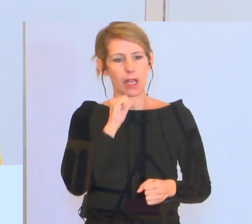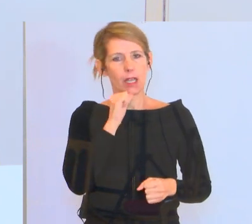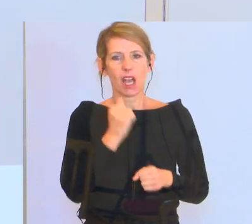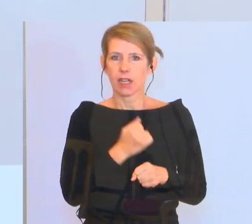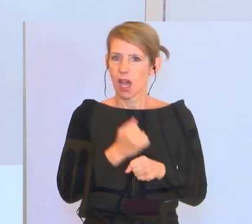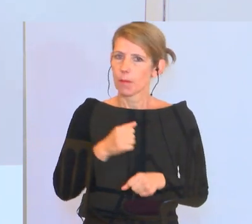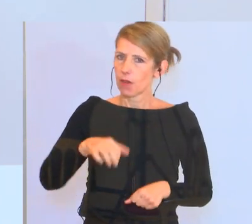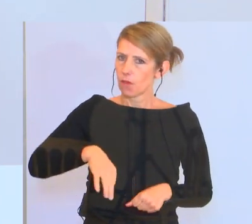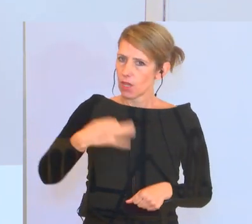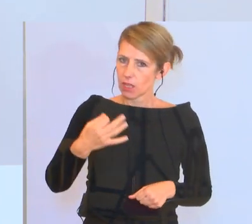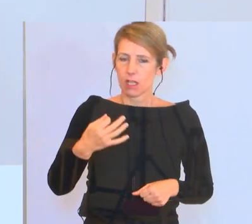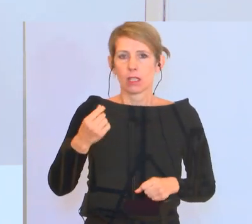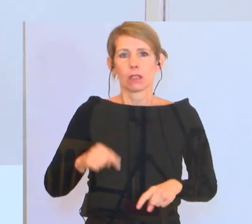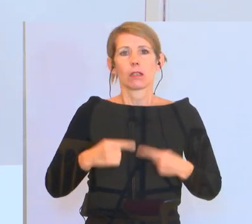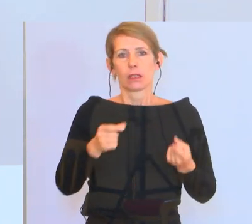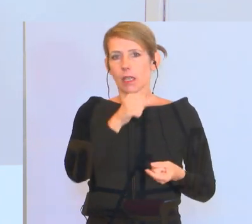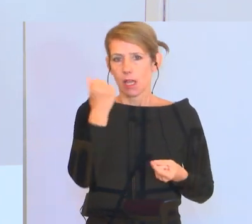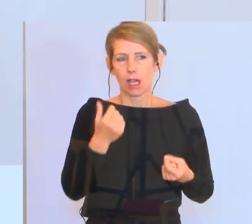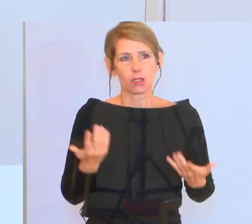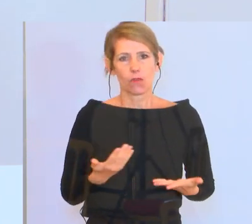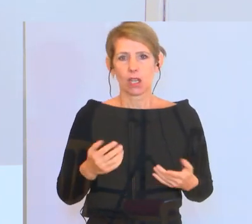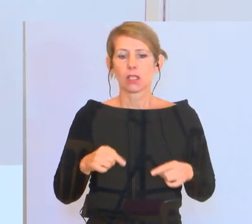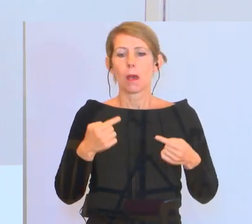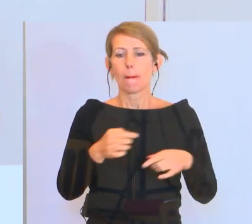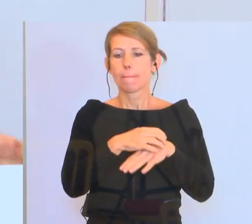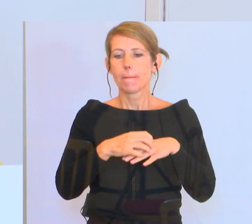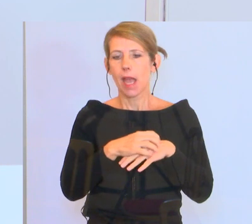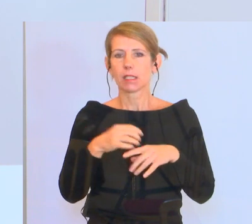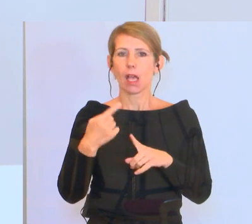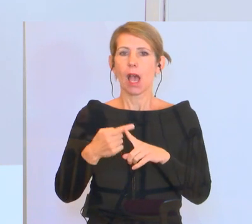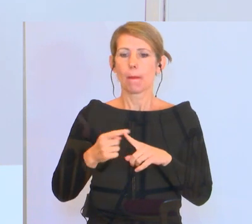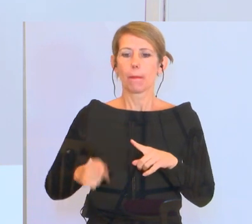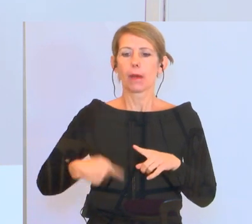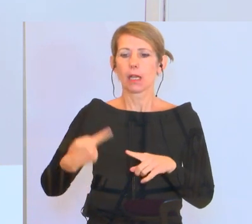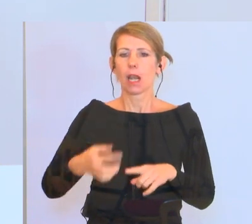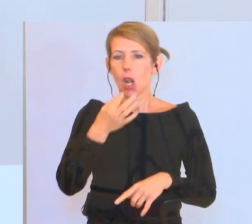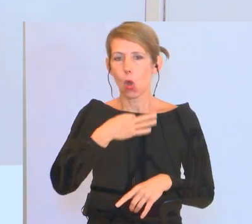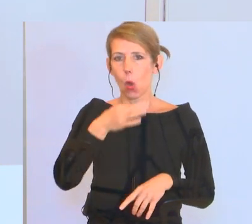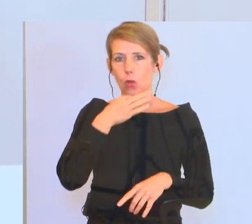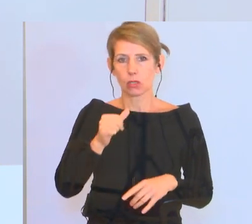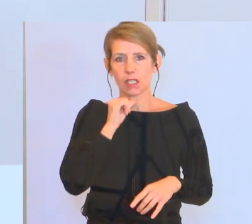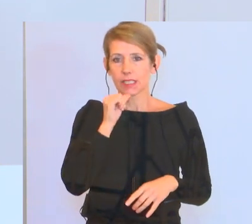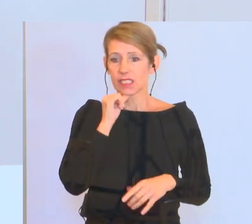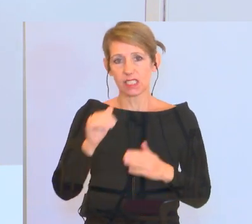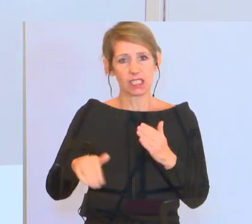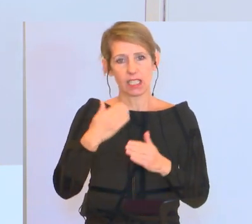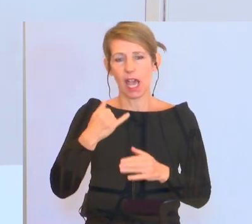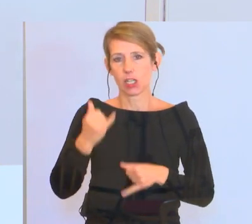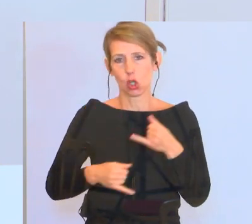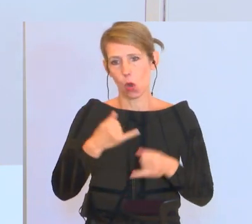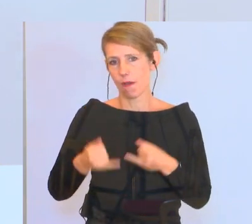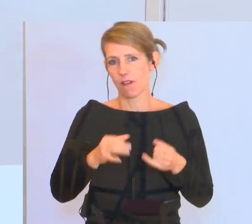findet, dann kann es auch sein, dass im März oder April danach zu Ostern es eben kein neues Fahrrad fürs